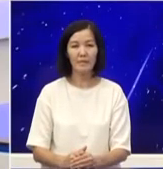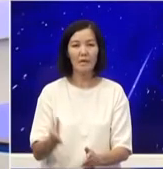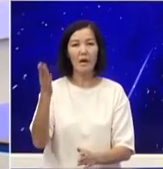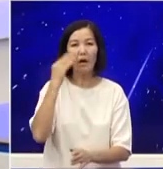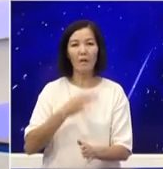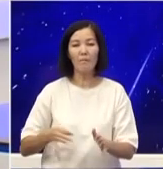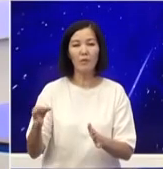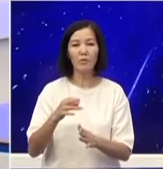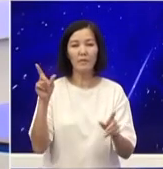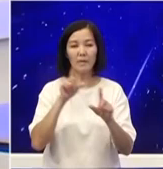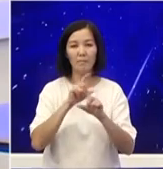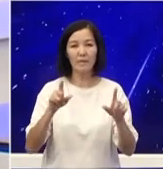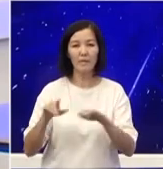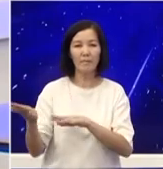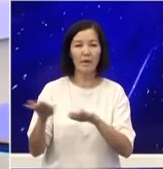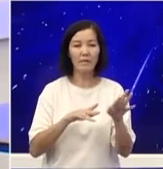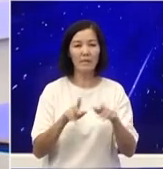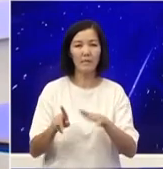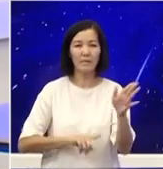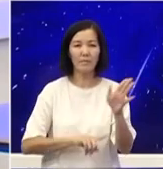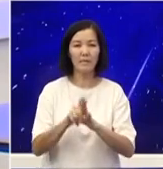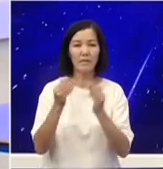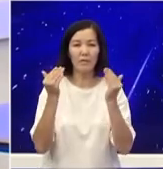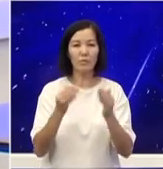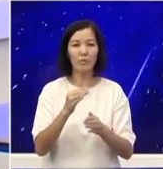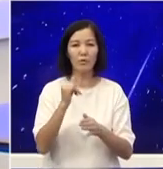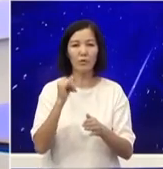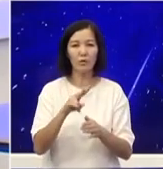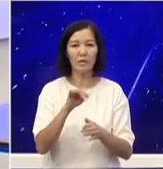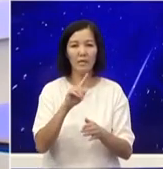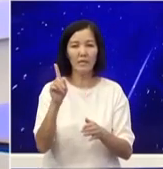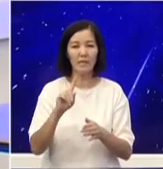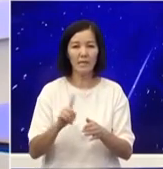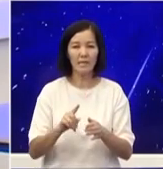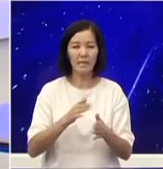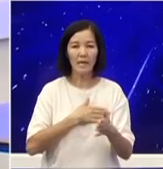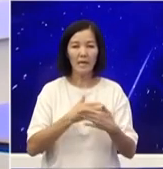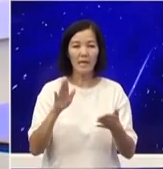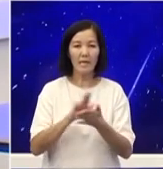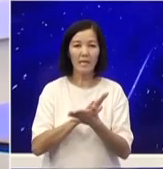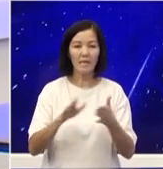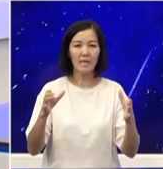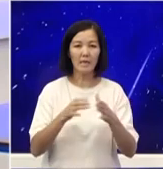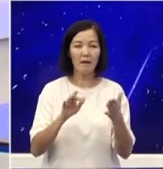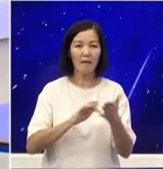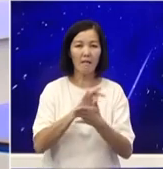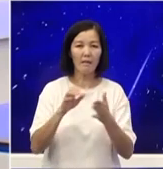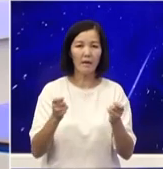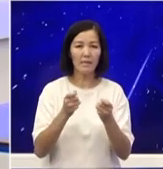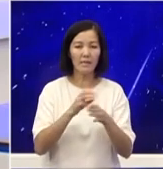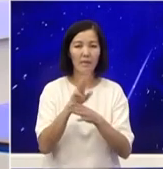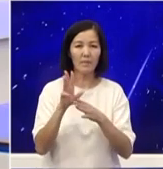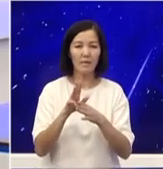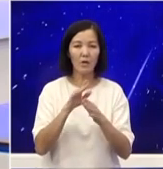Облыста мектепке жол акциясы басталды. Бүгін жетісулық лидер кезі еріктілер орталығы қаладағы аз қамтылған отбасы көпбалалы